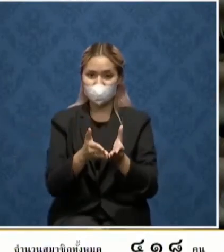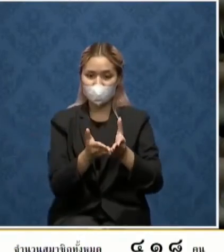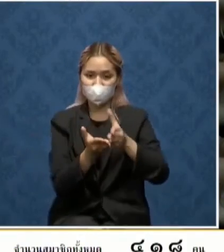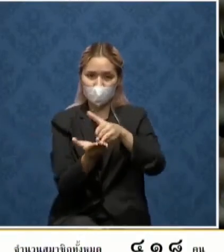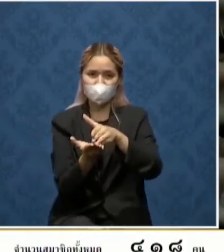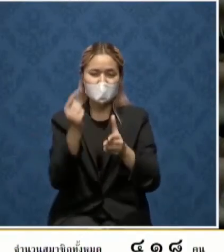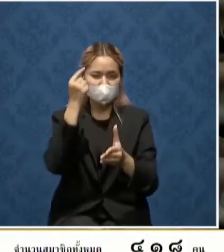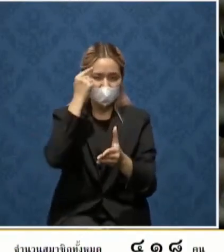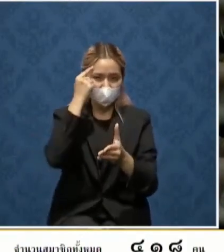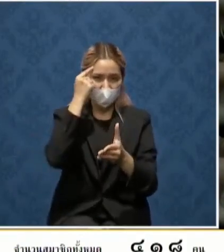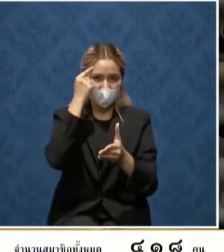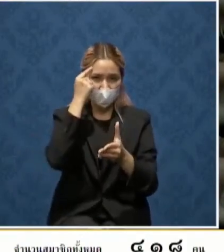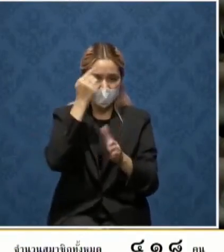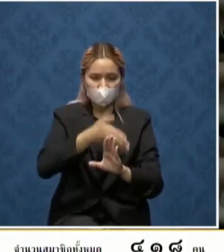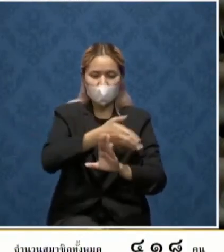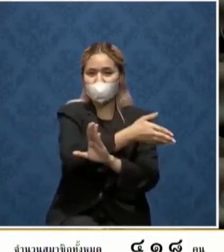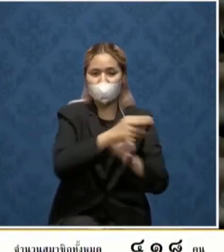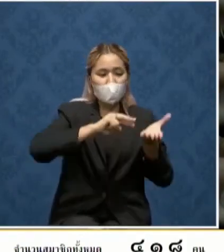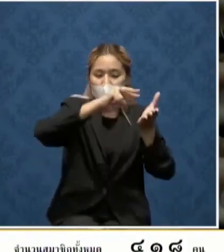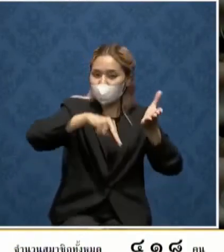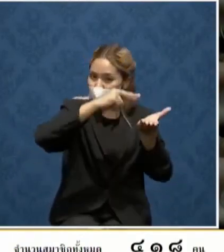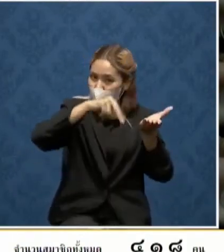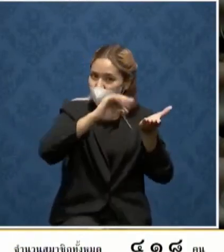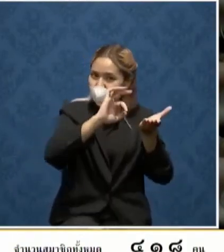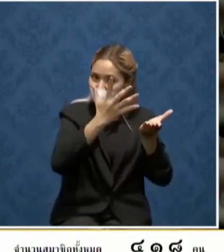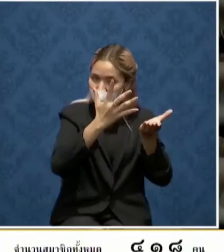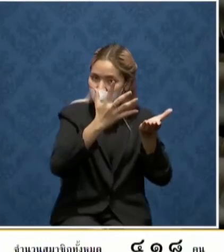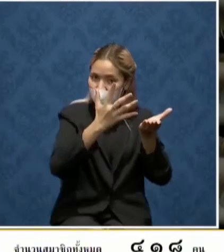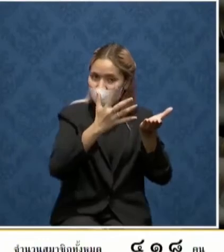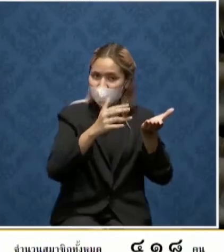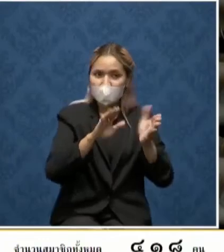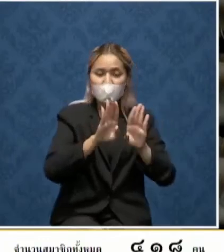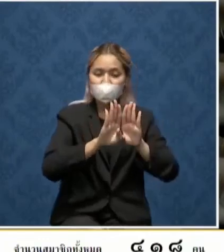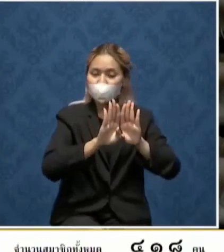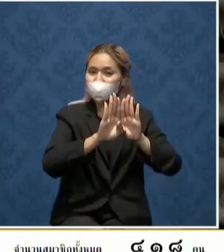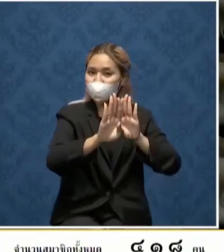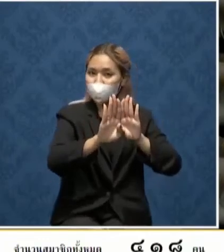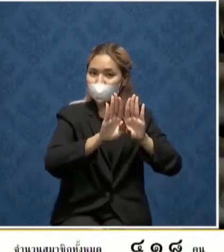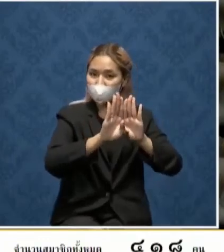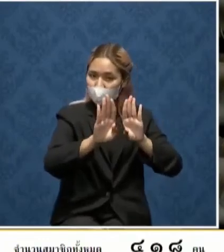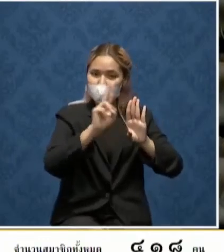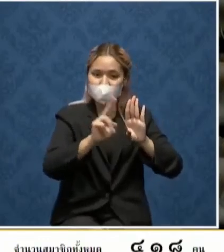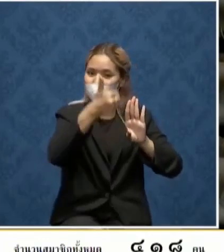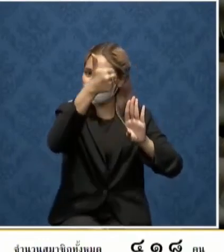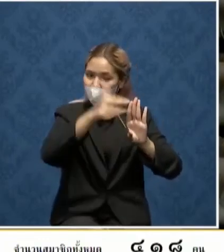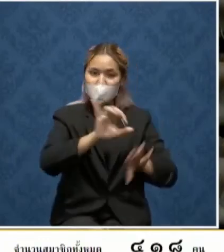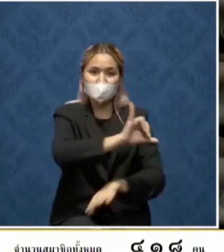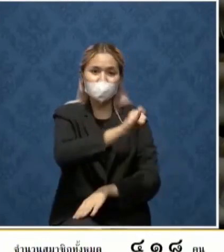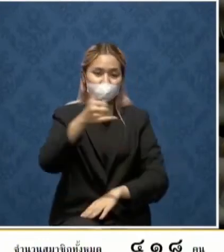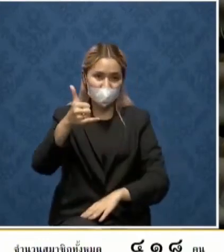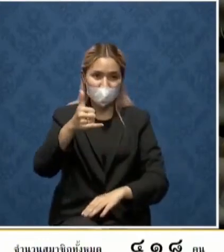ใช้งานได้เป็นต้นว่า พตูพนึน้ำใช้การไม่ได้ซีนยางขอประตู